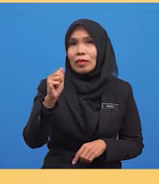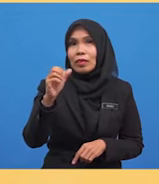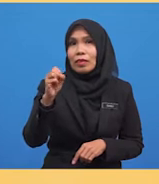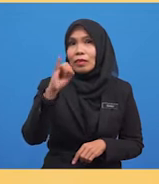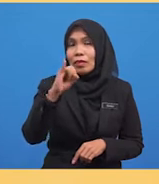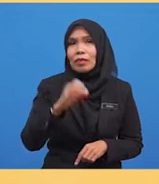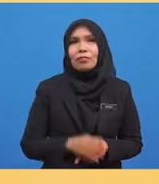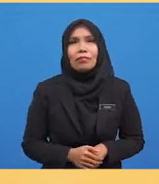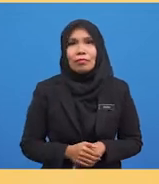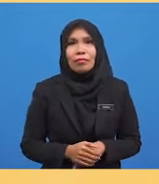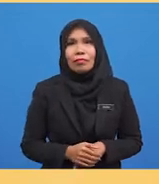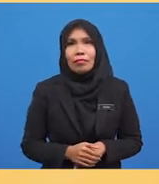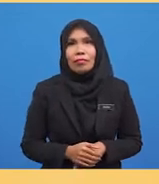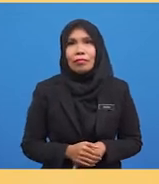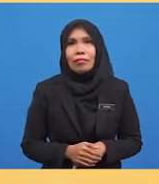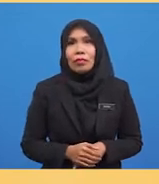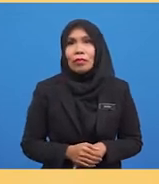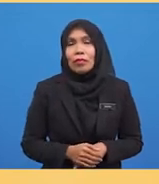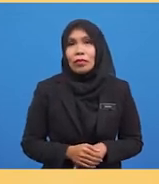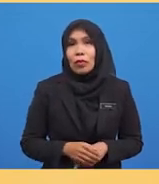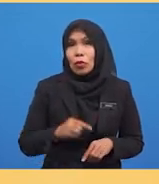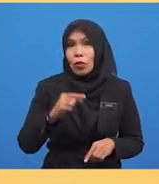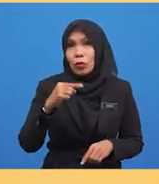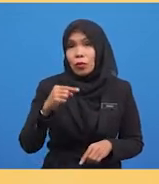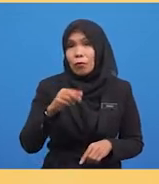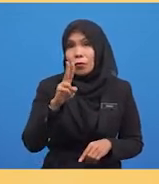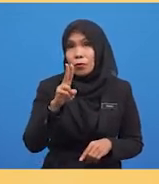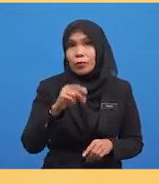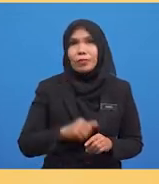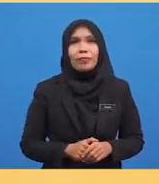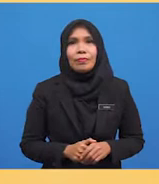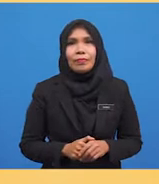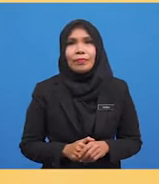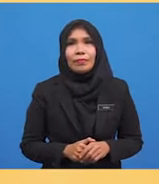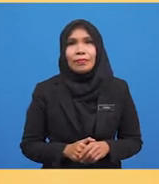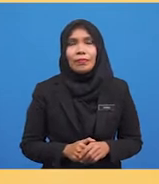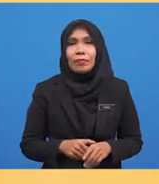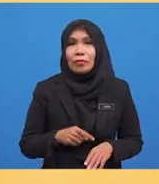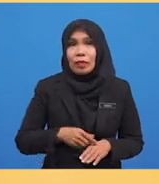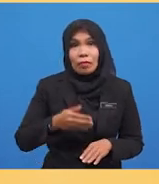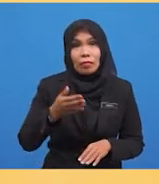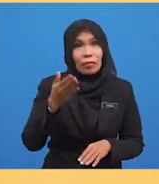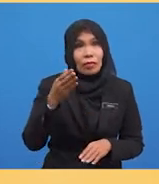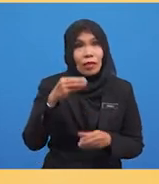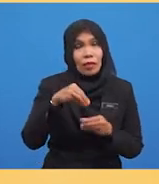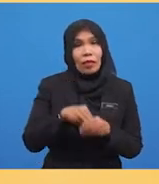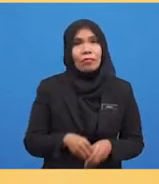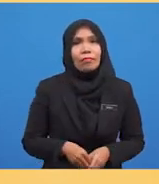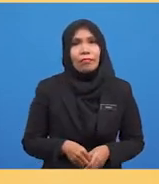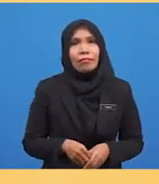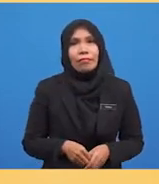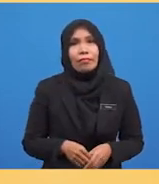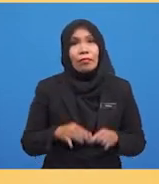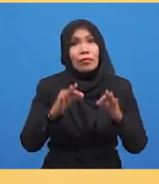ini. Contoh kedua, di dalam riwayat zaman yang silam.